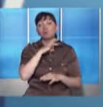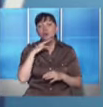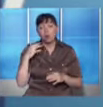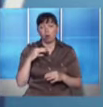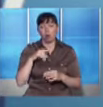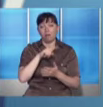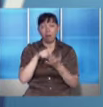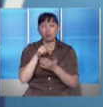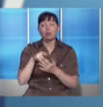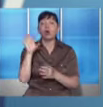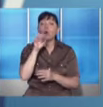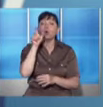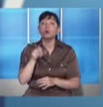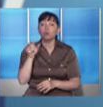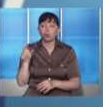despre candidați.